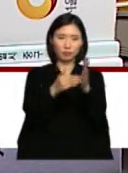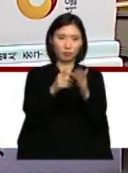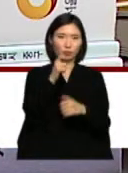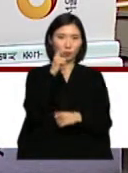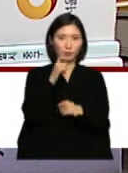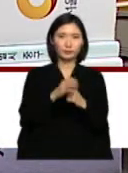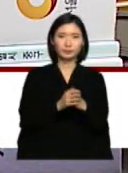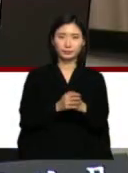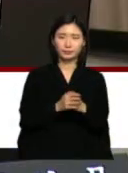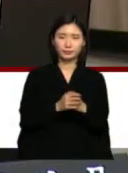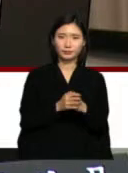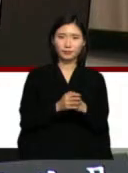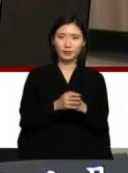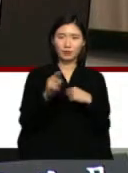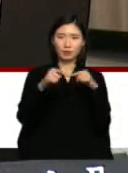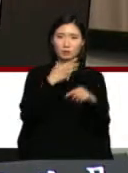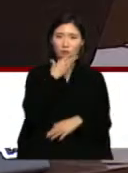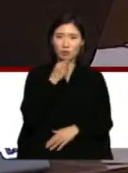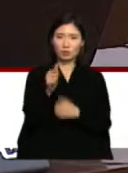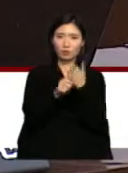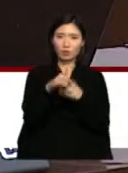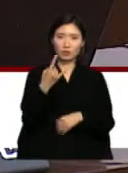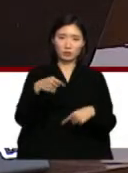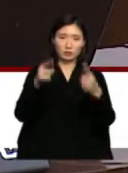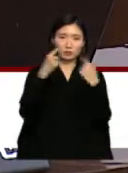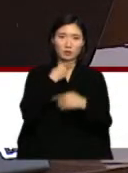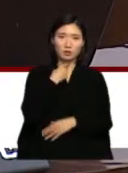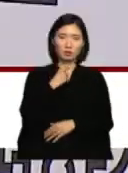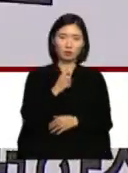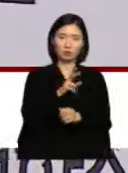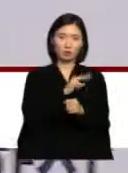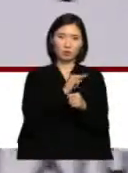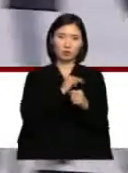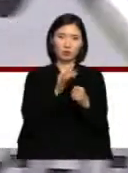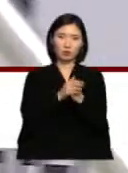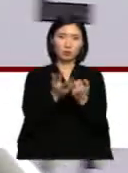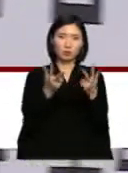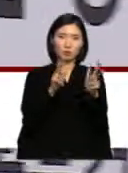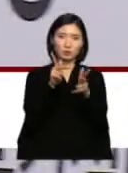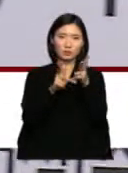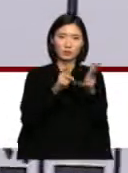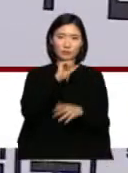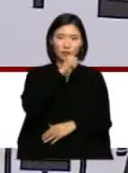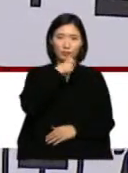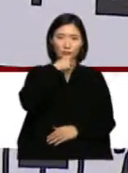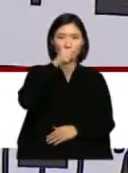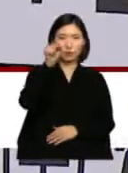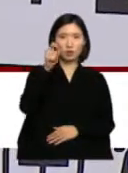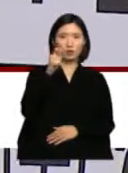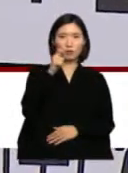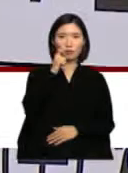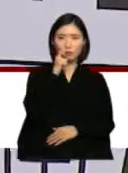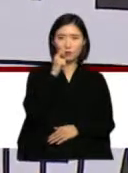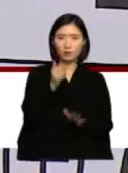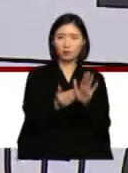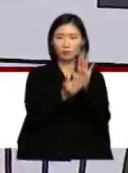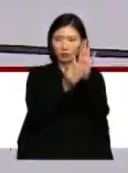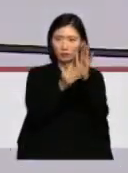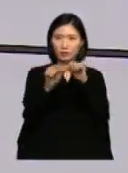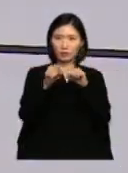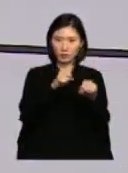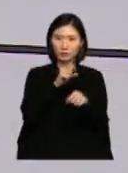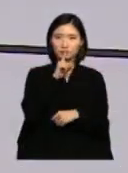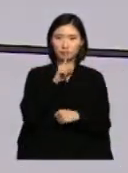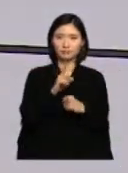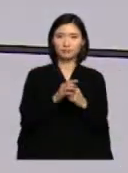못한 겁니다. 이에 행정보건위원회에 참석했던 의원들은 서소문 공원 사업 예산이 통과되지 못하게 하려는 행위라는